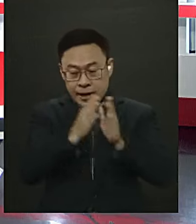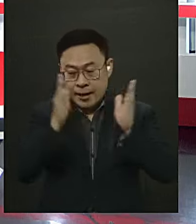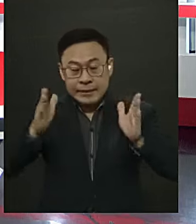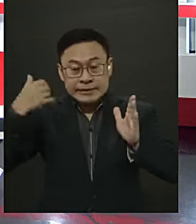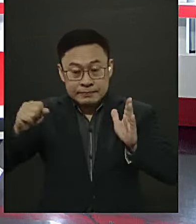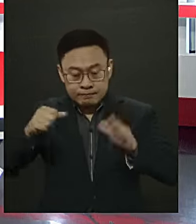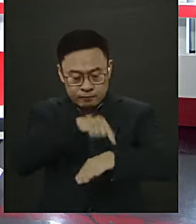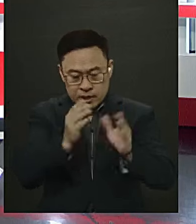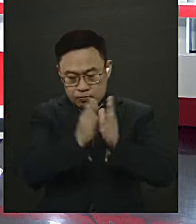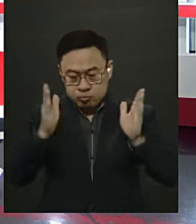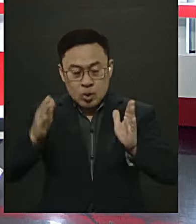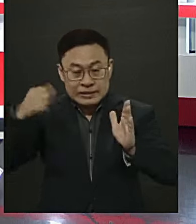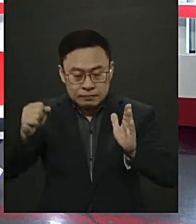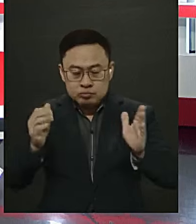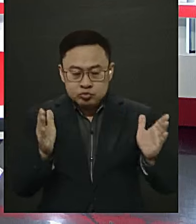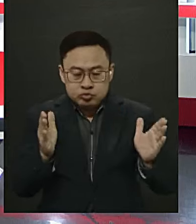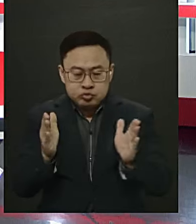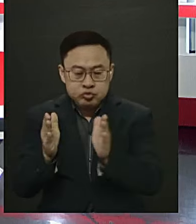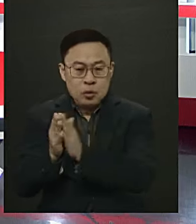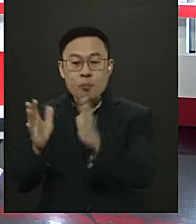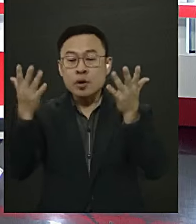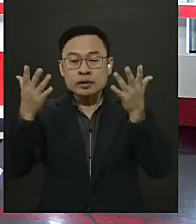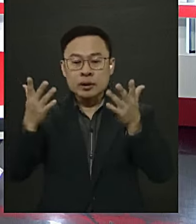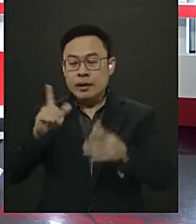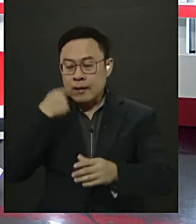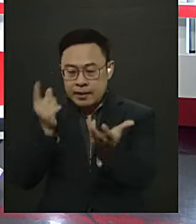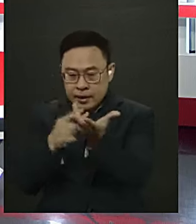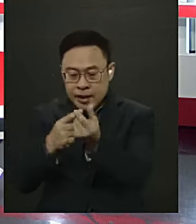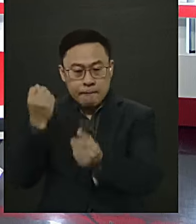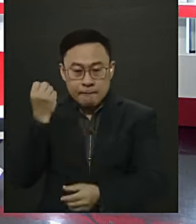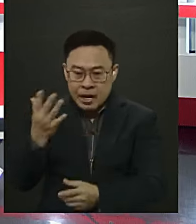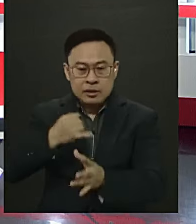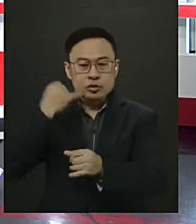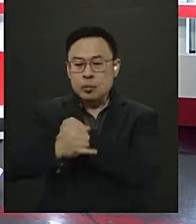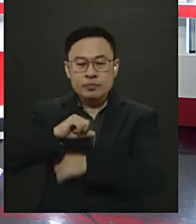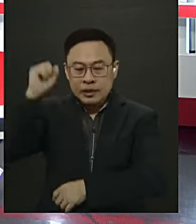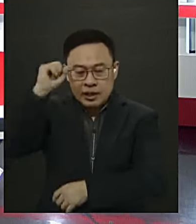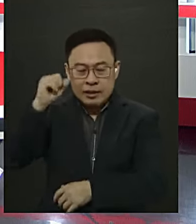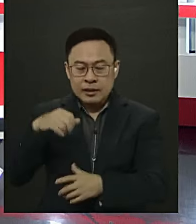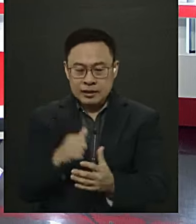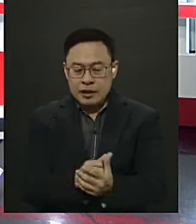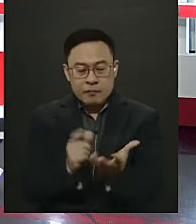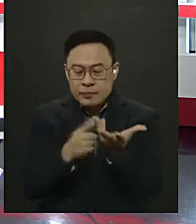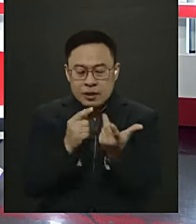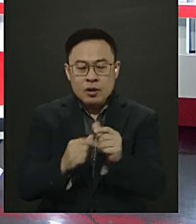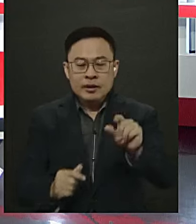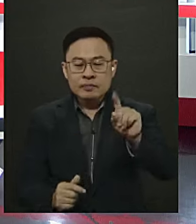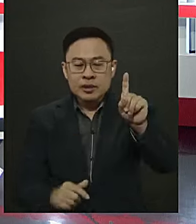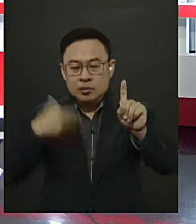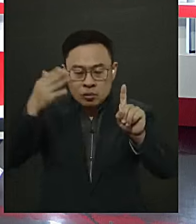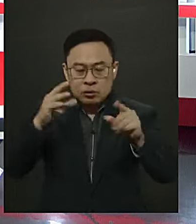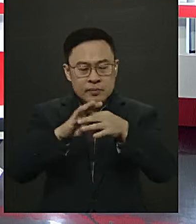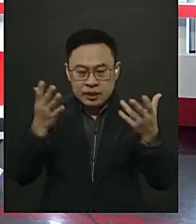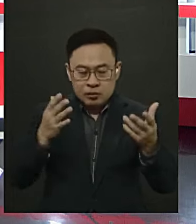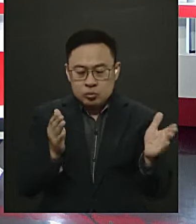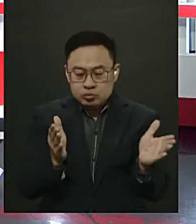แม่ดังนั้นเนี่ยก็ถือว่าเป็นอีกคู่การแข่งขันที่หลายคนอยากดูแล้วก็ผลปรากฏว่าวิวก็สู้เต็มที่แล้วนะ